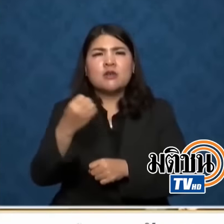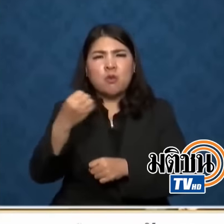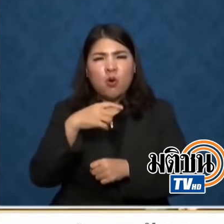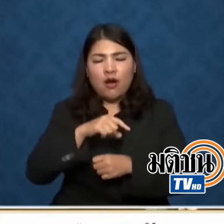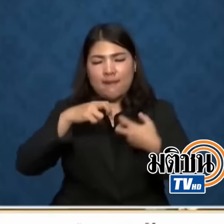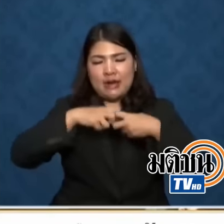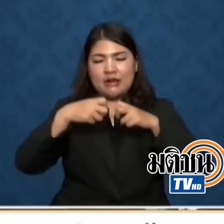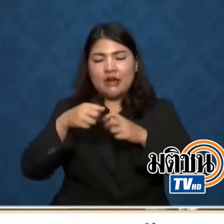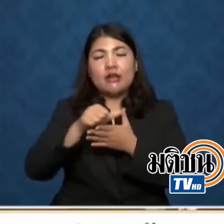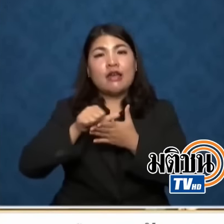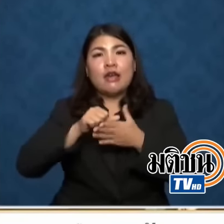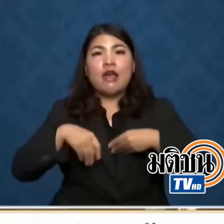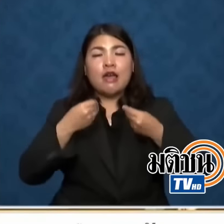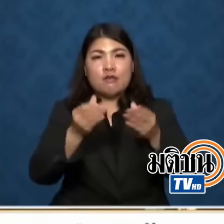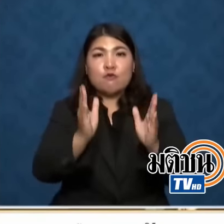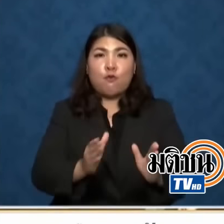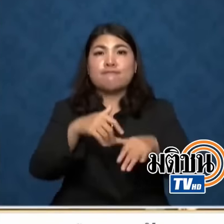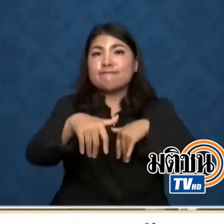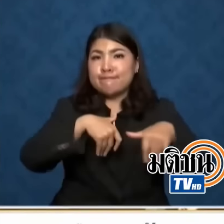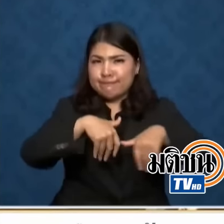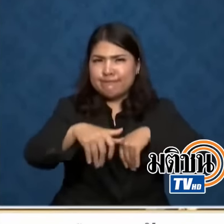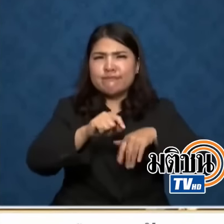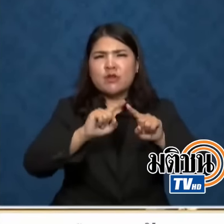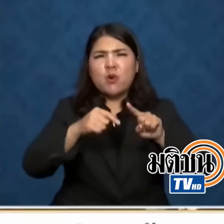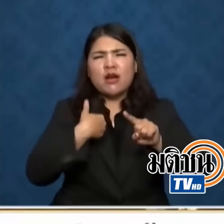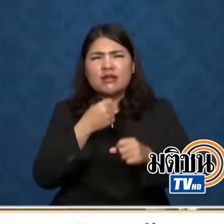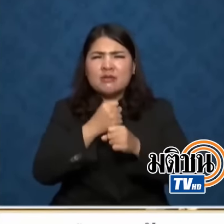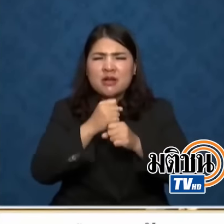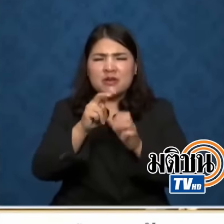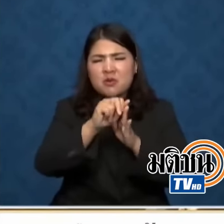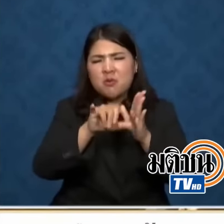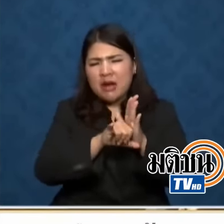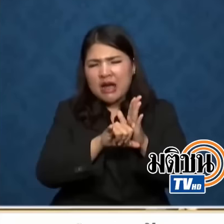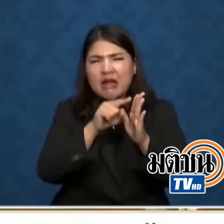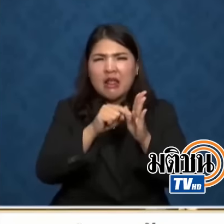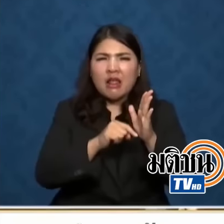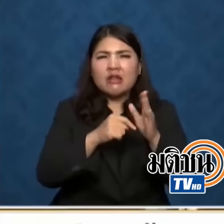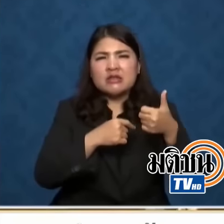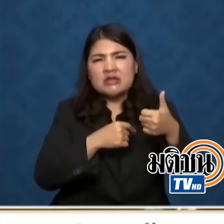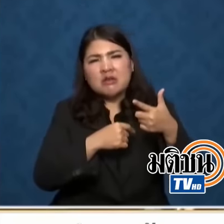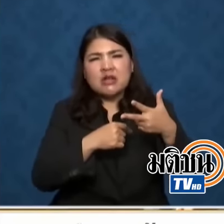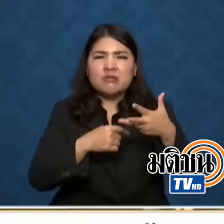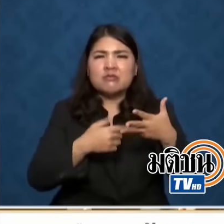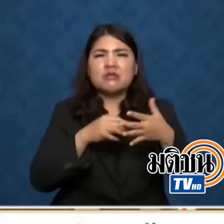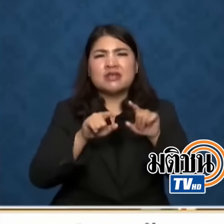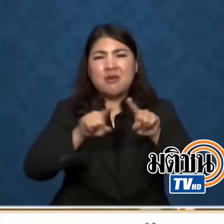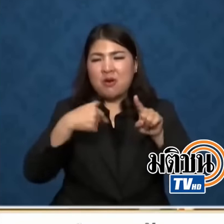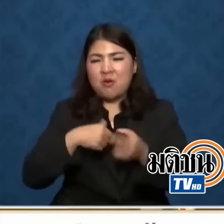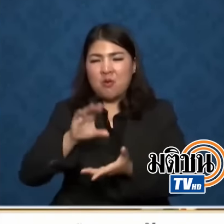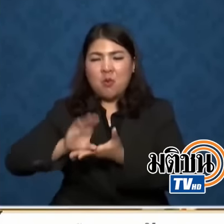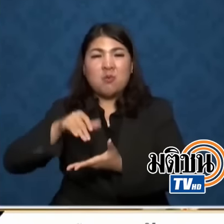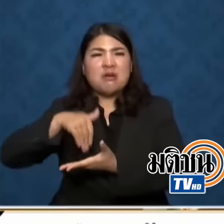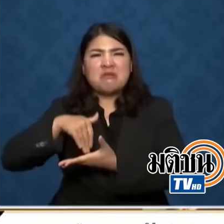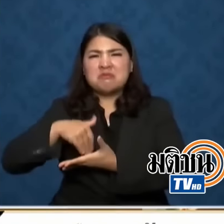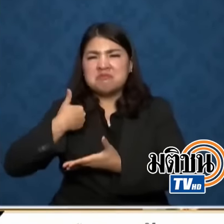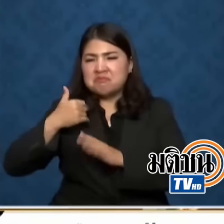แก้ไขปัญหาปากท้องให้กับพี่น้องประชาชนแต่ว่าทำไปได้แค่ไม่กี่นโยบายตอนนี้ก็นิ่งสนิทนะคะงบกลางก็ไม่มีออกนะคะงบกระตุ้นเศ